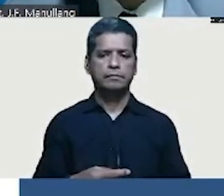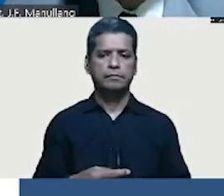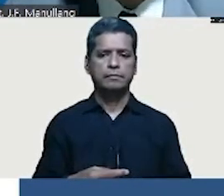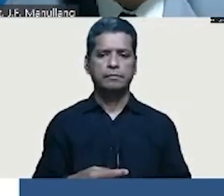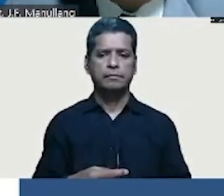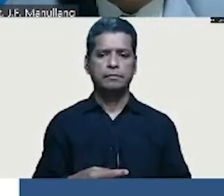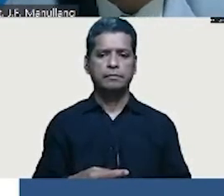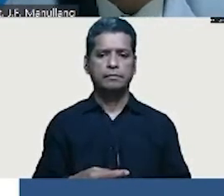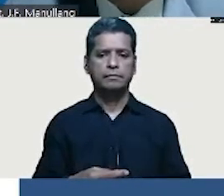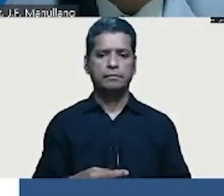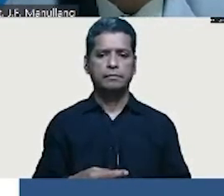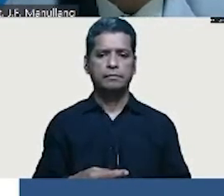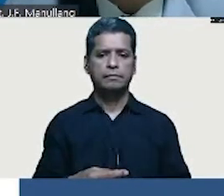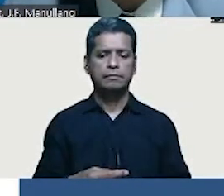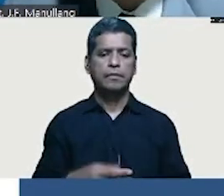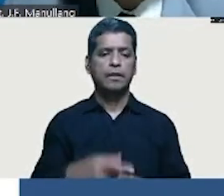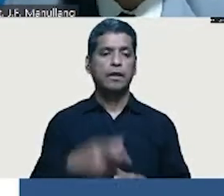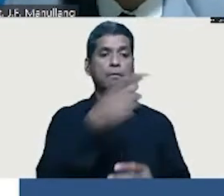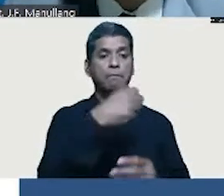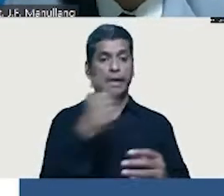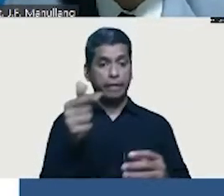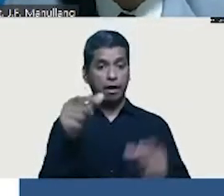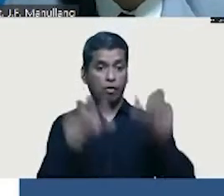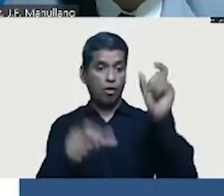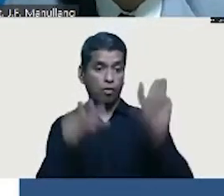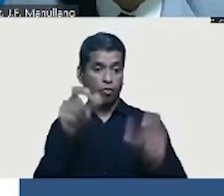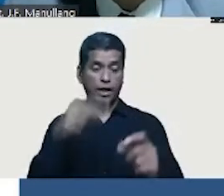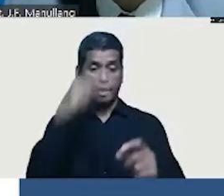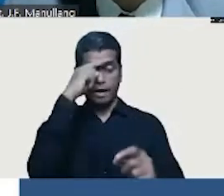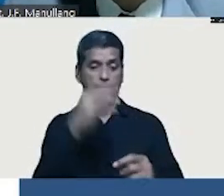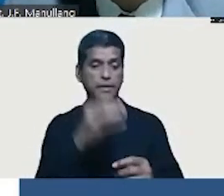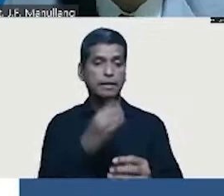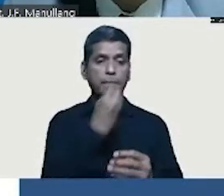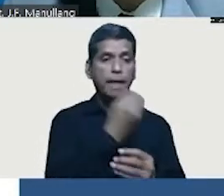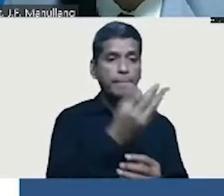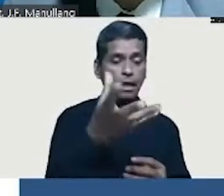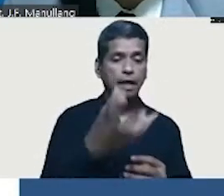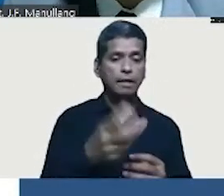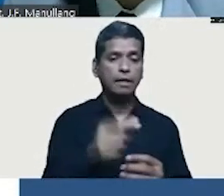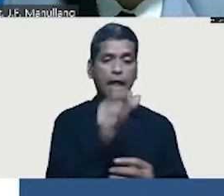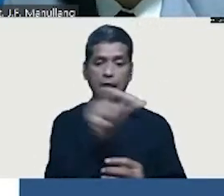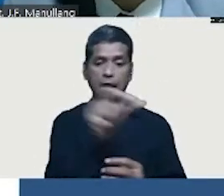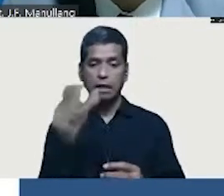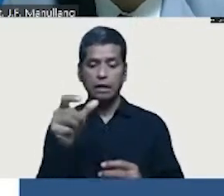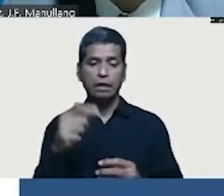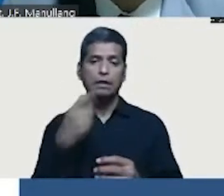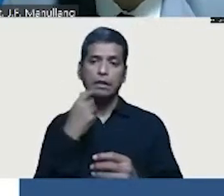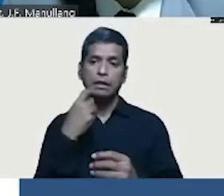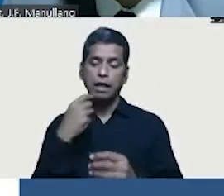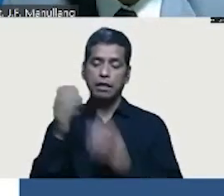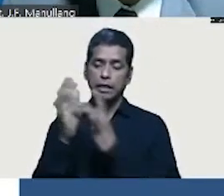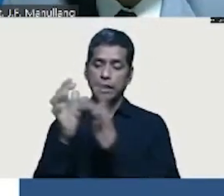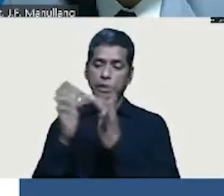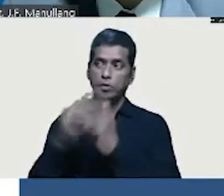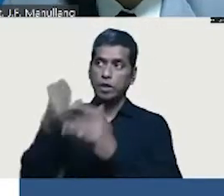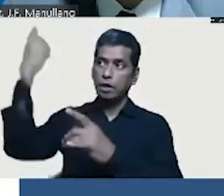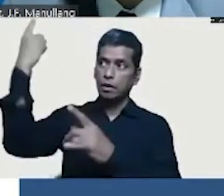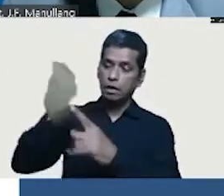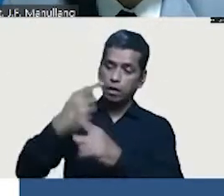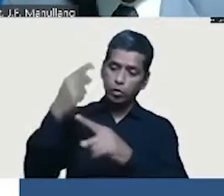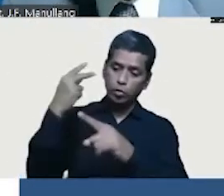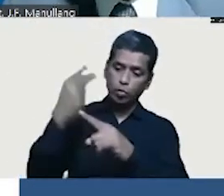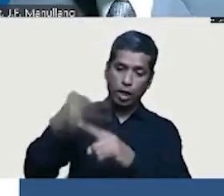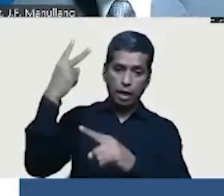kedatangan Kristus yang kedua kali dan kalau mereka tidak membangun jemaat ada tubuh Kristus untuk melayani